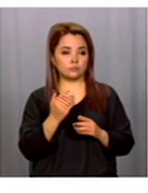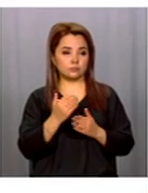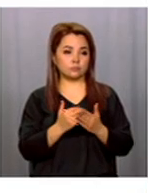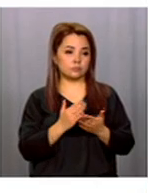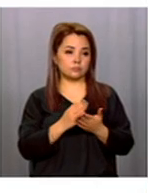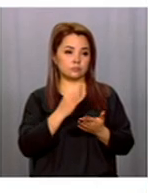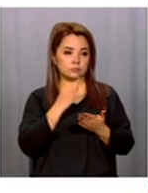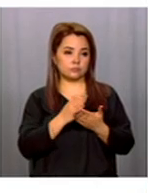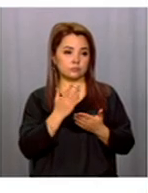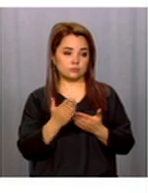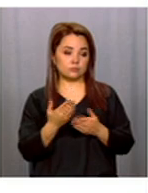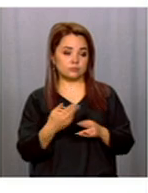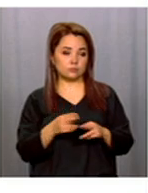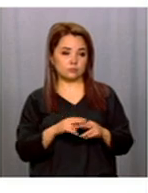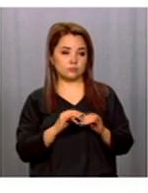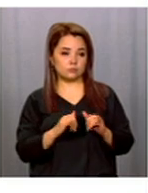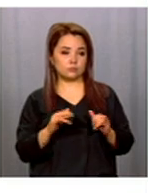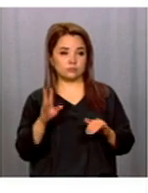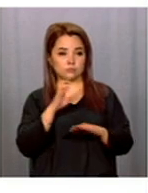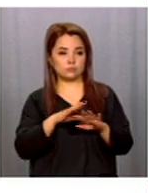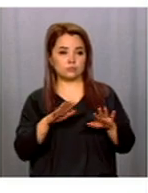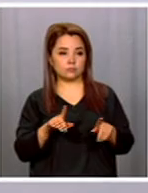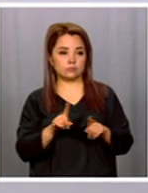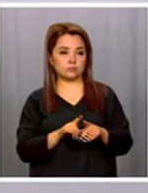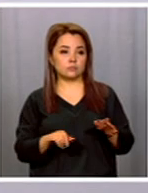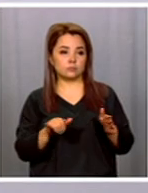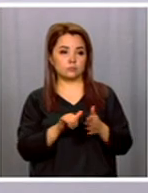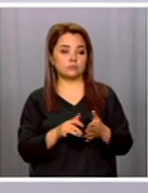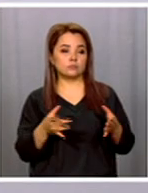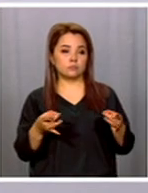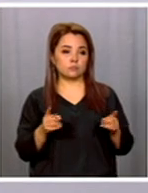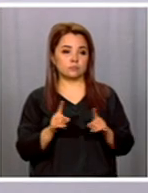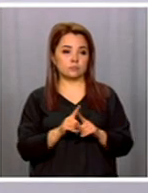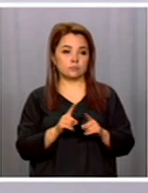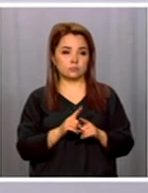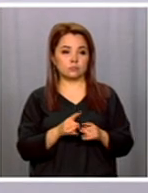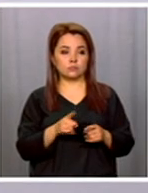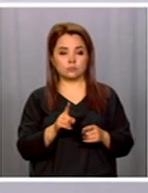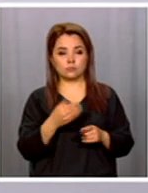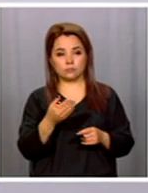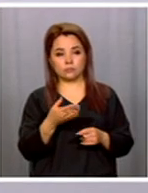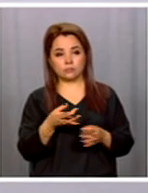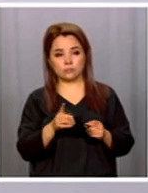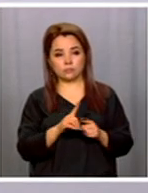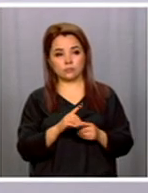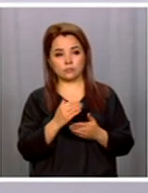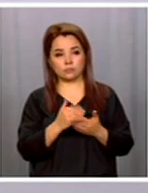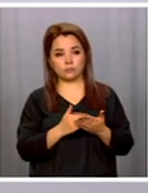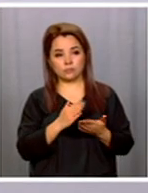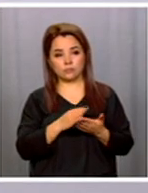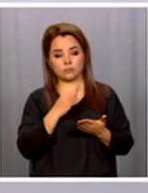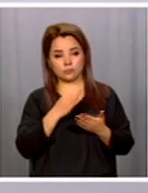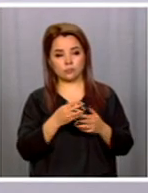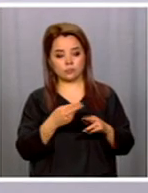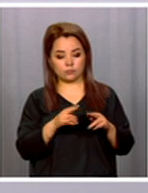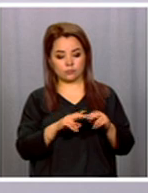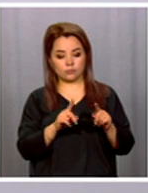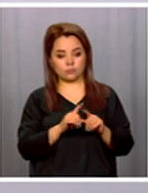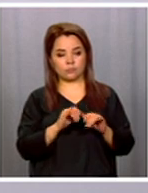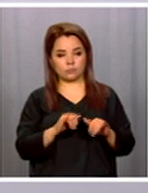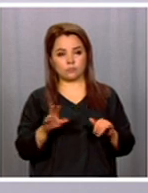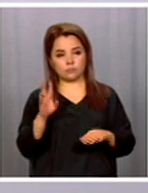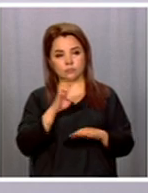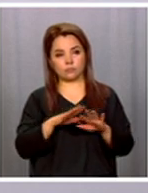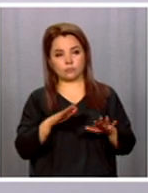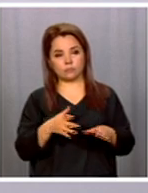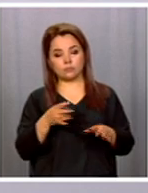болса, ал дамушы елдерде орналасуы шикізат пен энергетикалық шикізатқа бағдарланады екен. Яғни дамыған елдер түсті